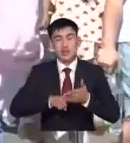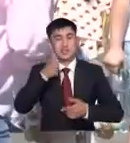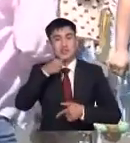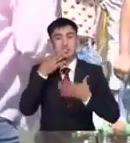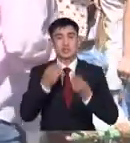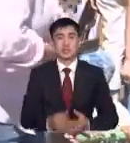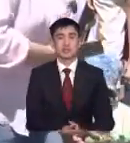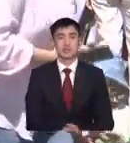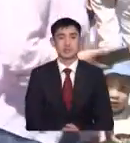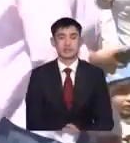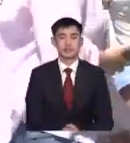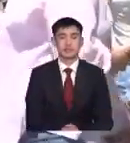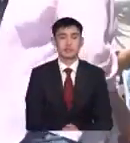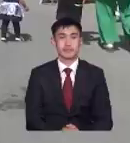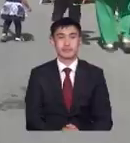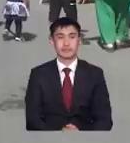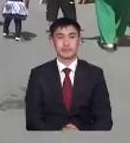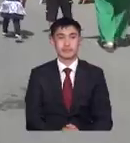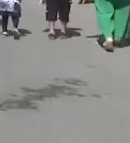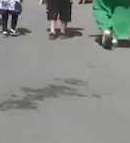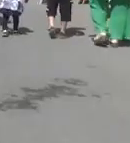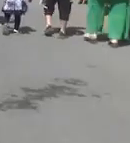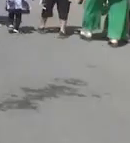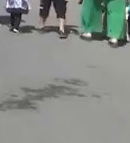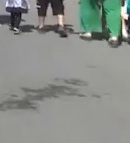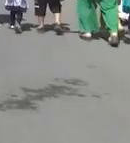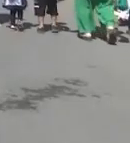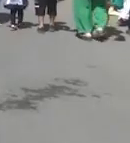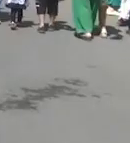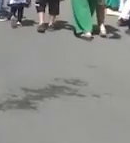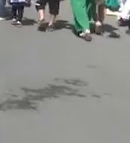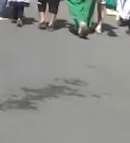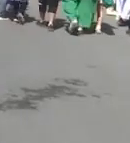завтрашнем дне». Руслан Агаев, Абзал Иманали, телерадиокомпания ЖТСУ, Алматинская область.